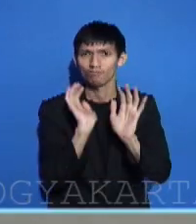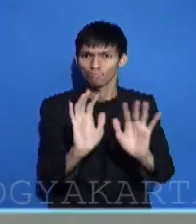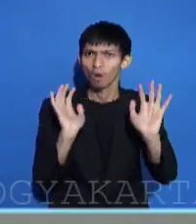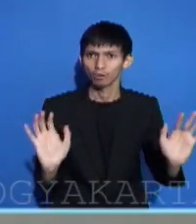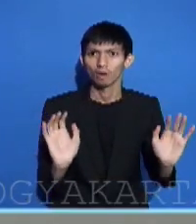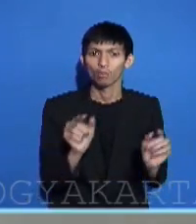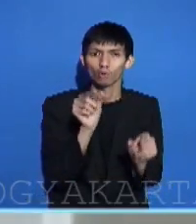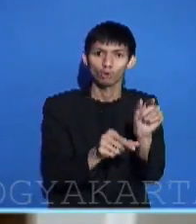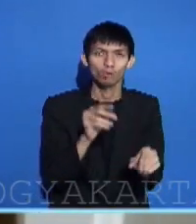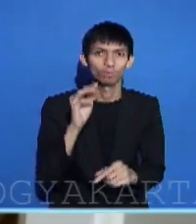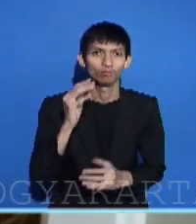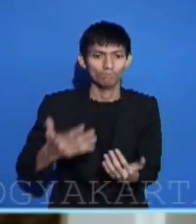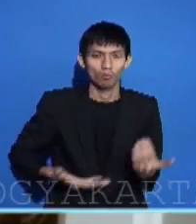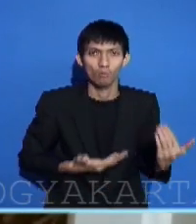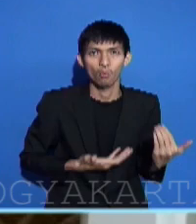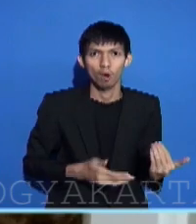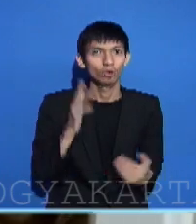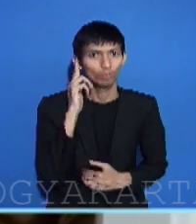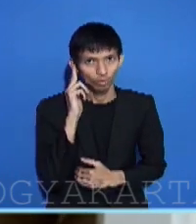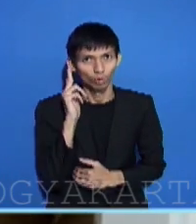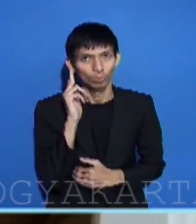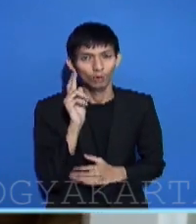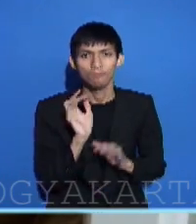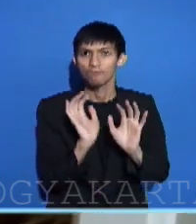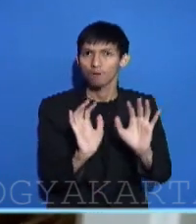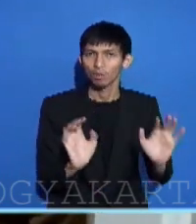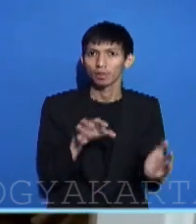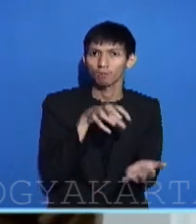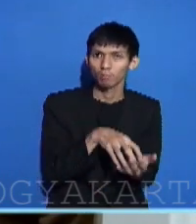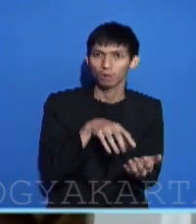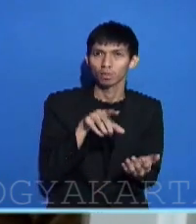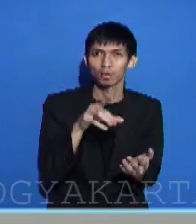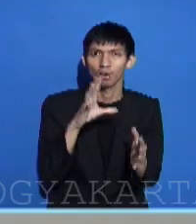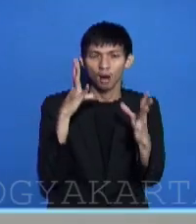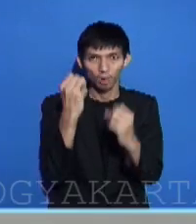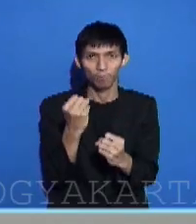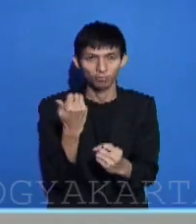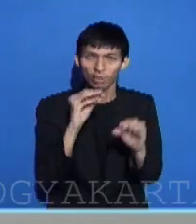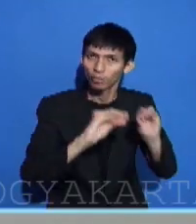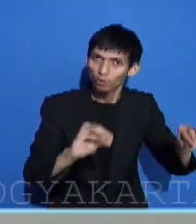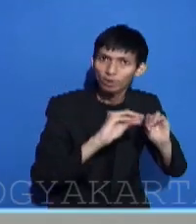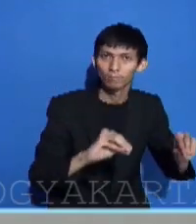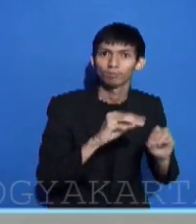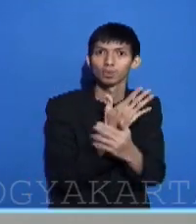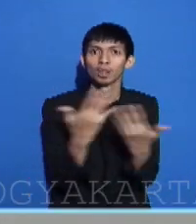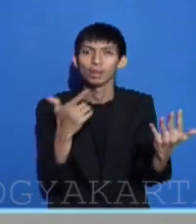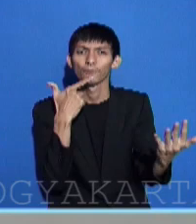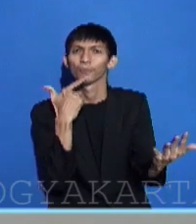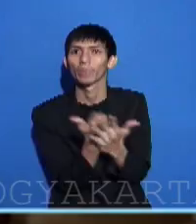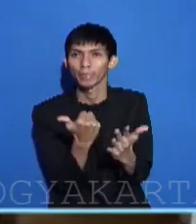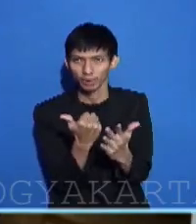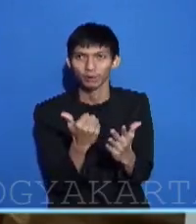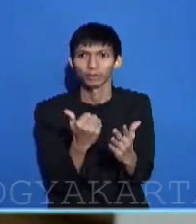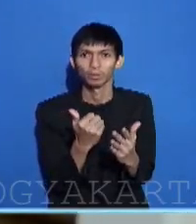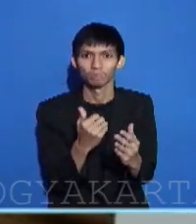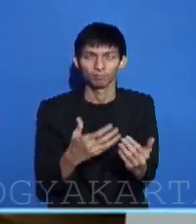Dengan keberadaan ruang laktasi di tempat wisata diharapkan akan mengedukasi masyarakat untuk pentingnya memberikan air susu ibu ASI eksklusif